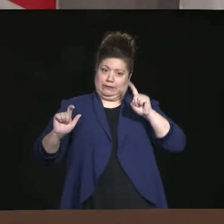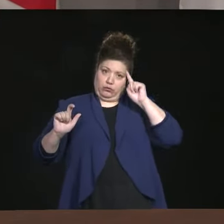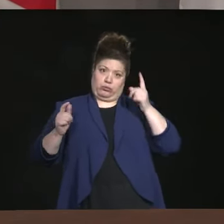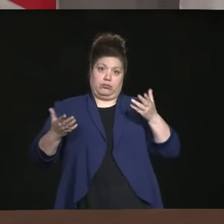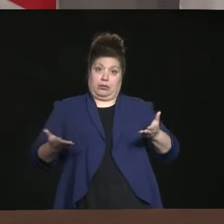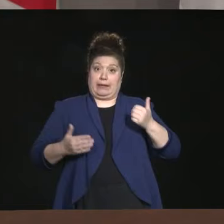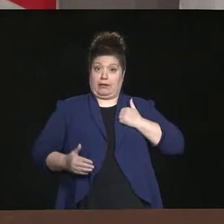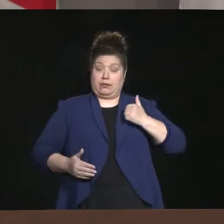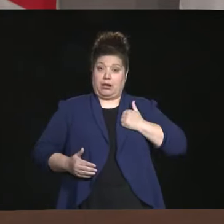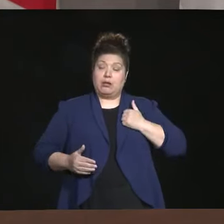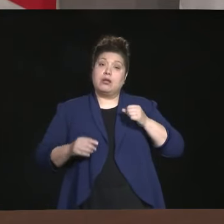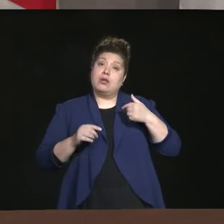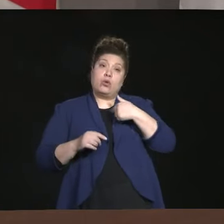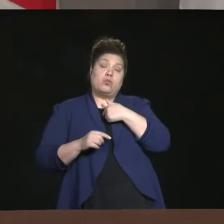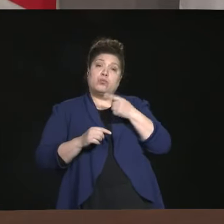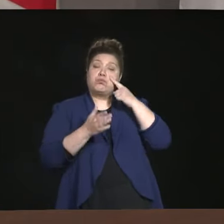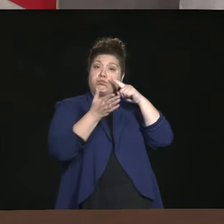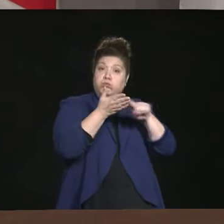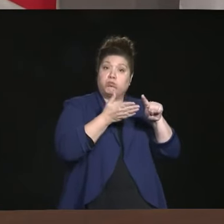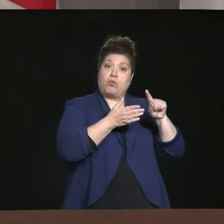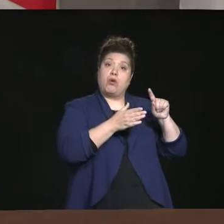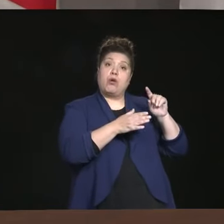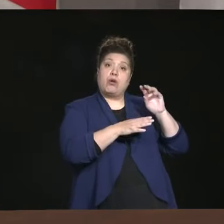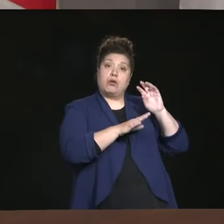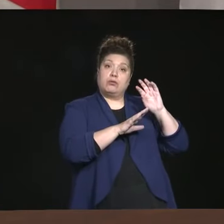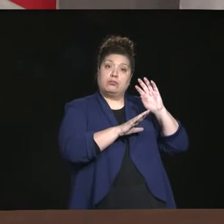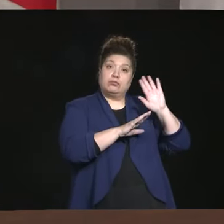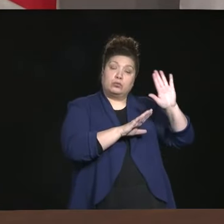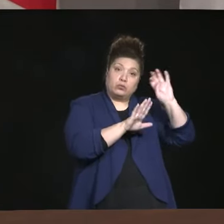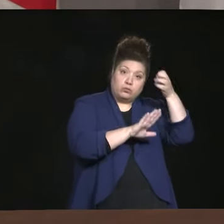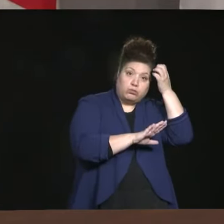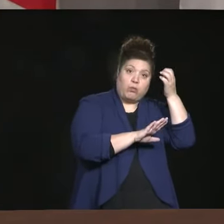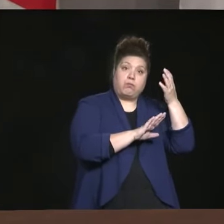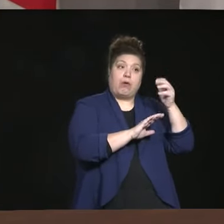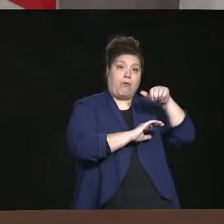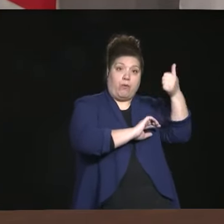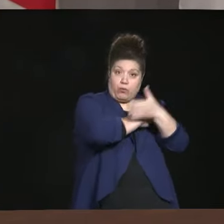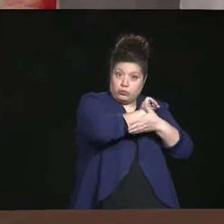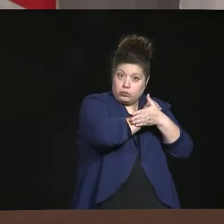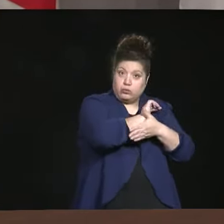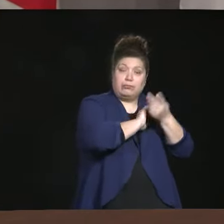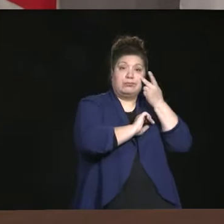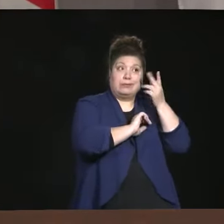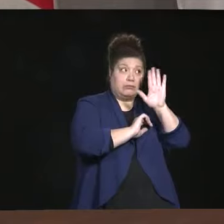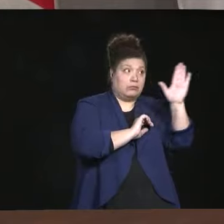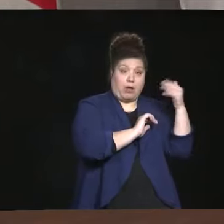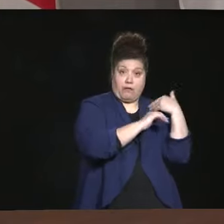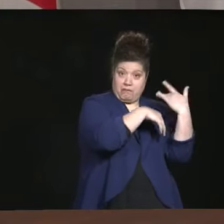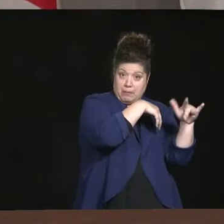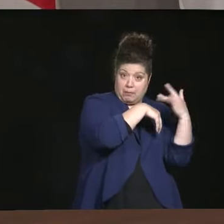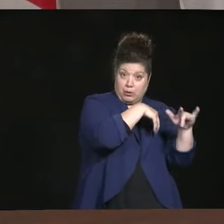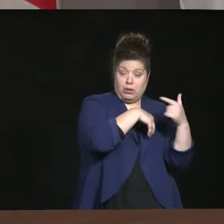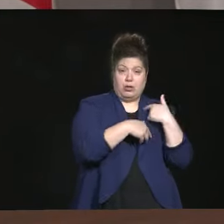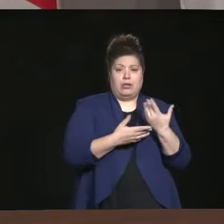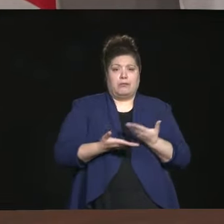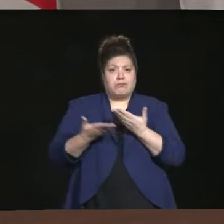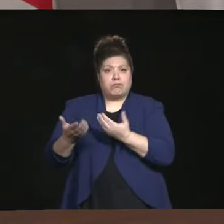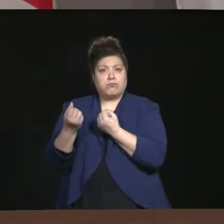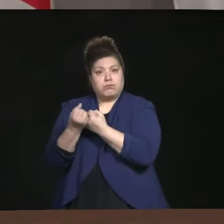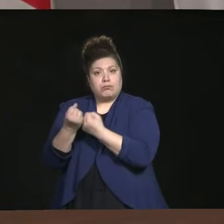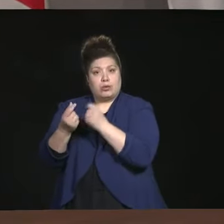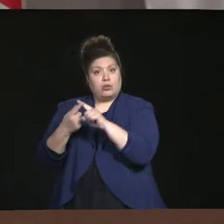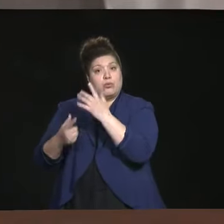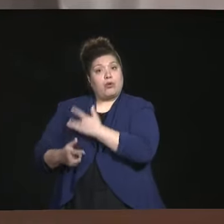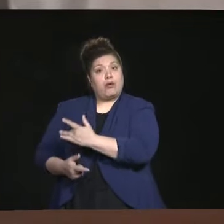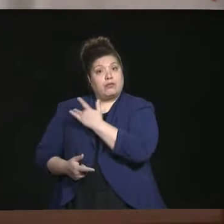to de la support santé de our première ligne et les provinces and Canadiens territories en and général. Et Canadians donc, and healthcare peut-être mon workers as collègue well. And so perhaps